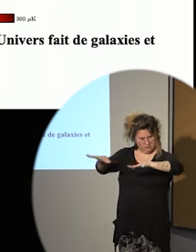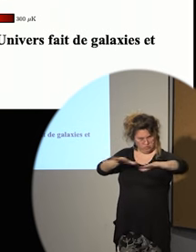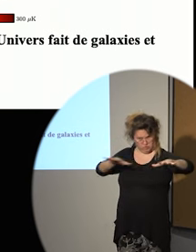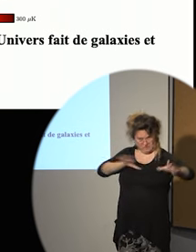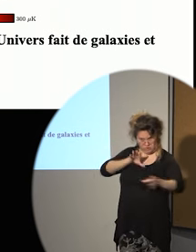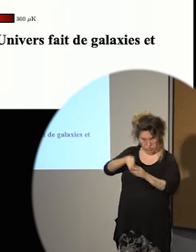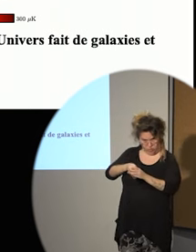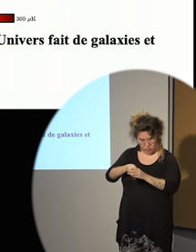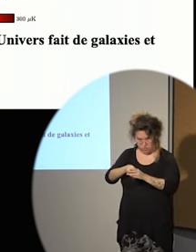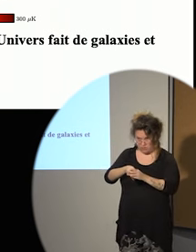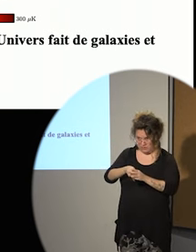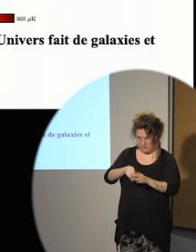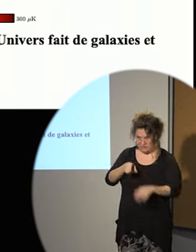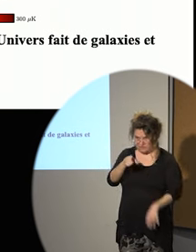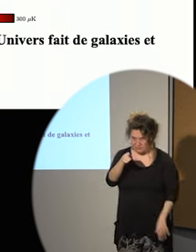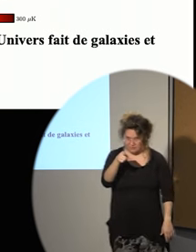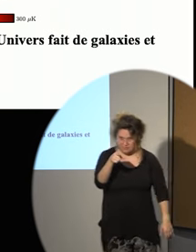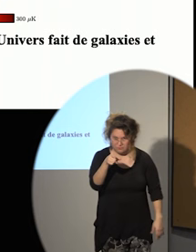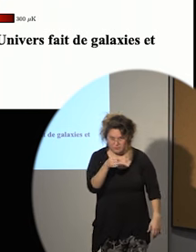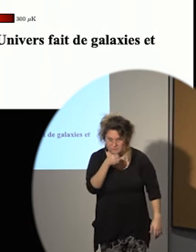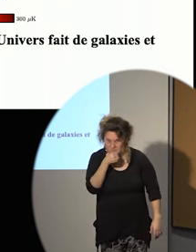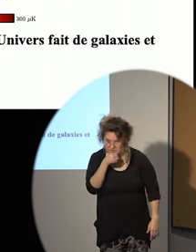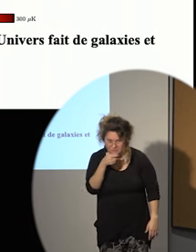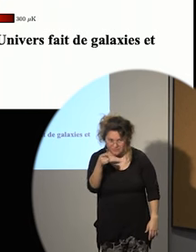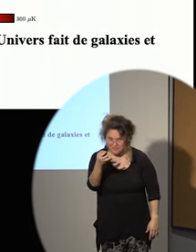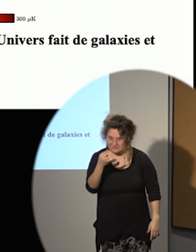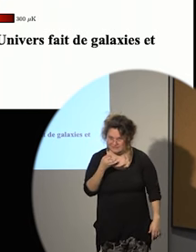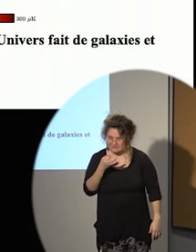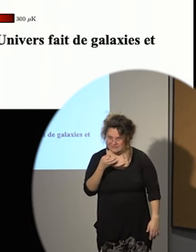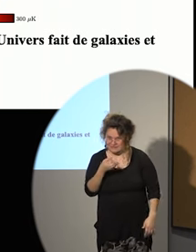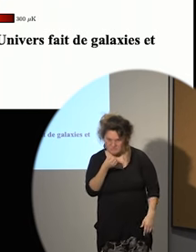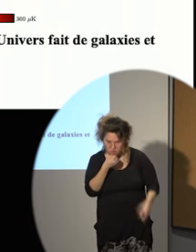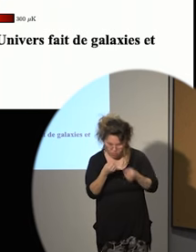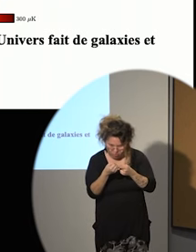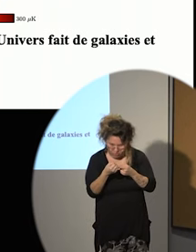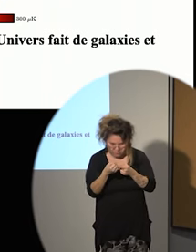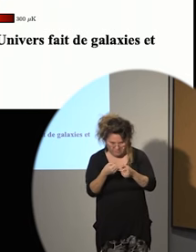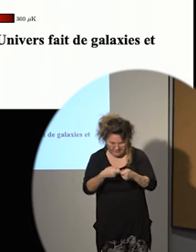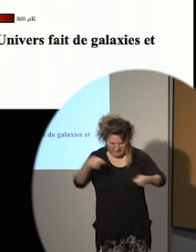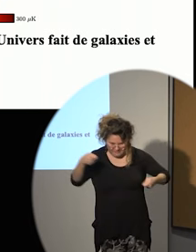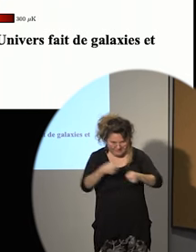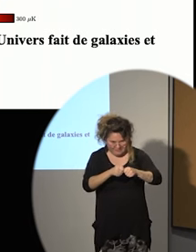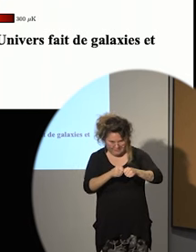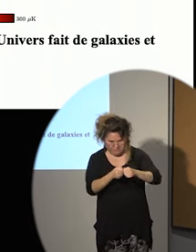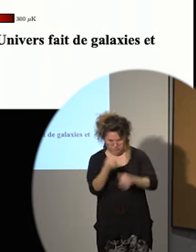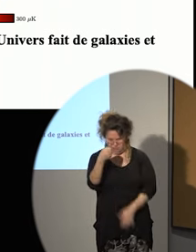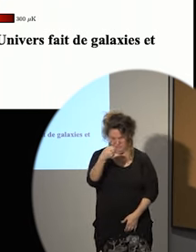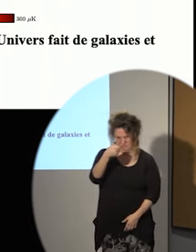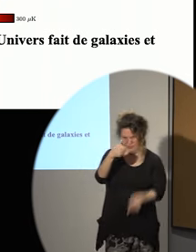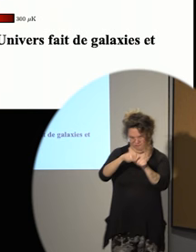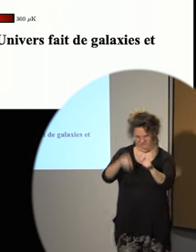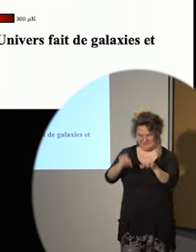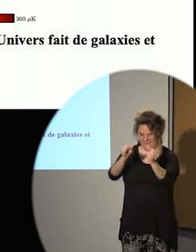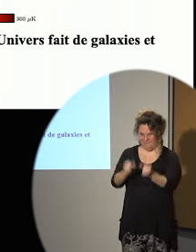vous-même. D'ailleurs, vous-même, en tenant le micro, vous avez la réponse, puisque votre micro il n'est pas en expansion. Ça, c'est la première chose. Mais vous voyez